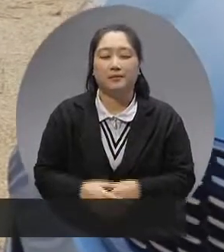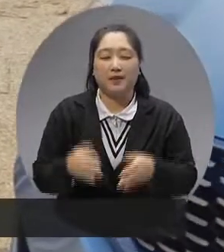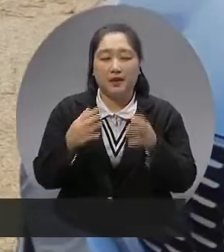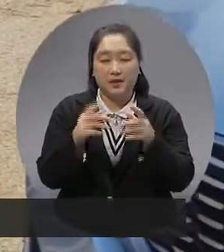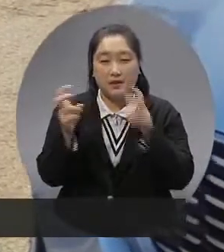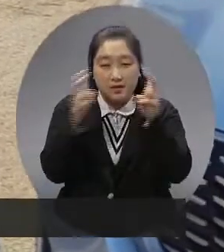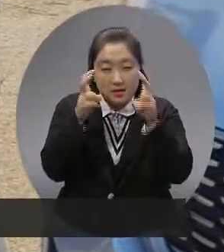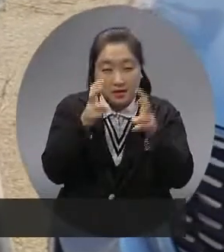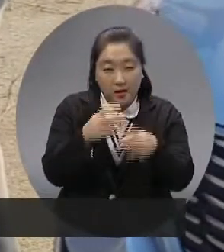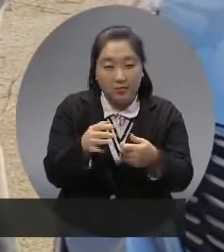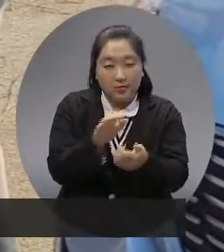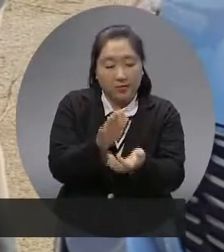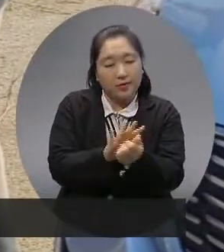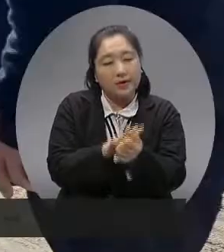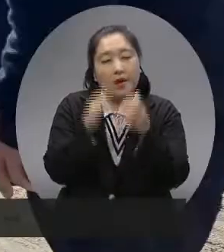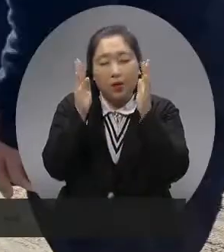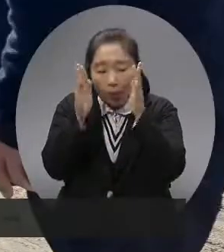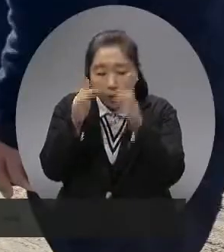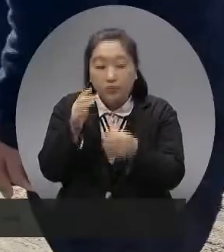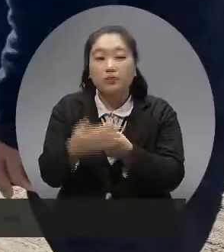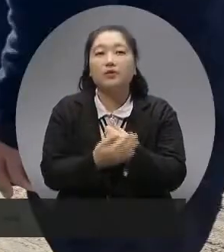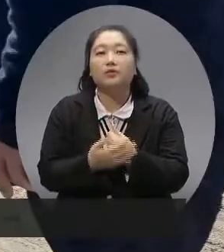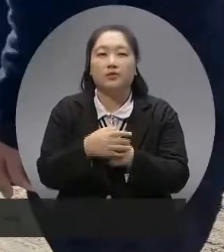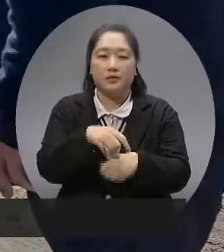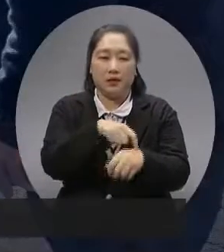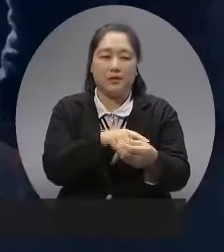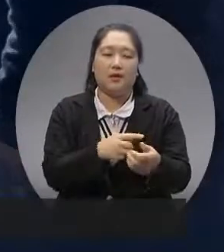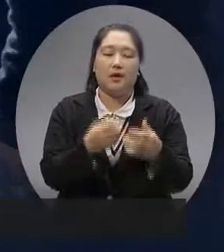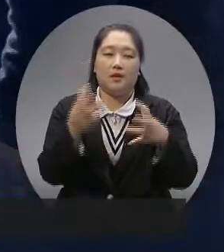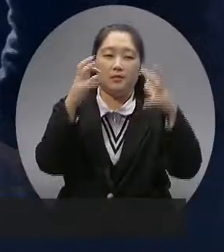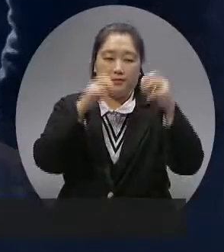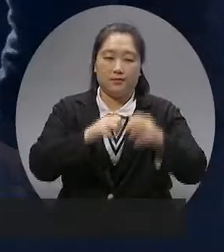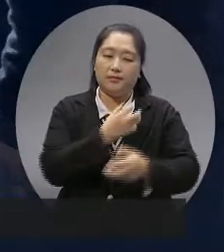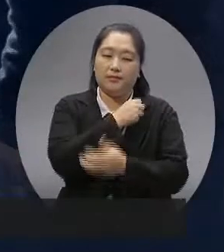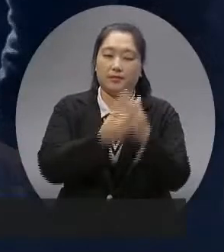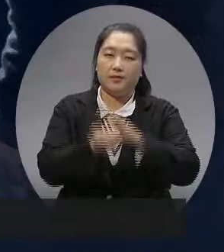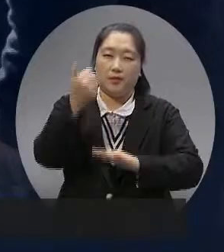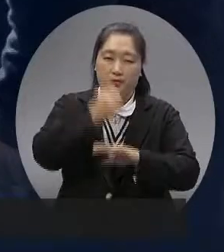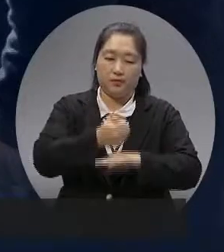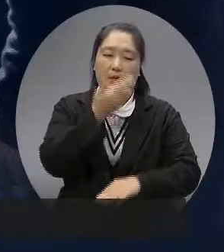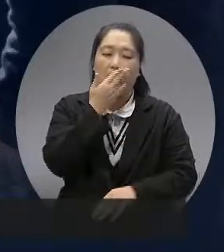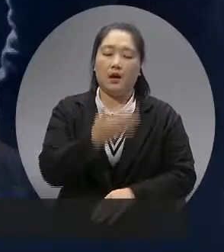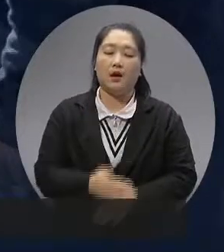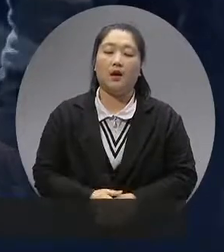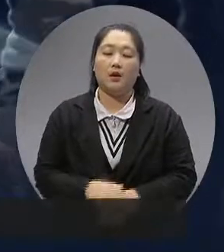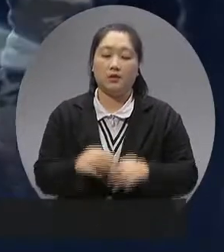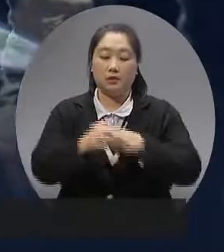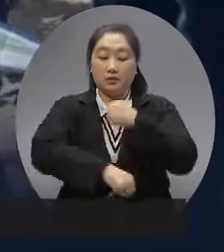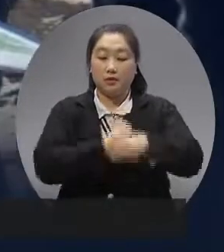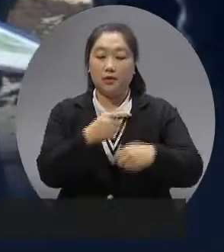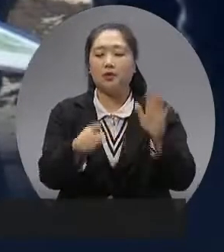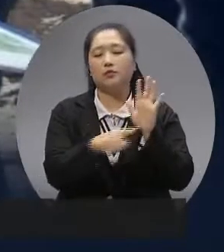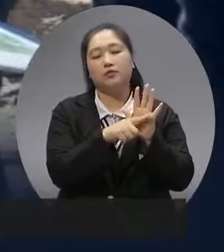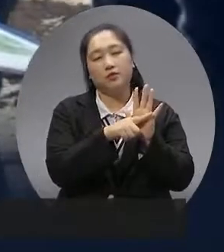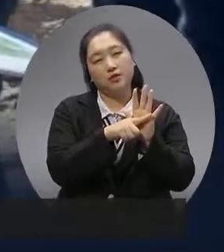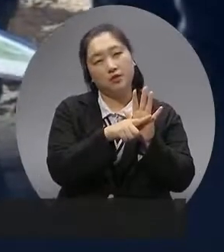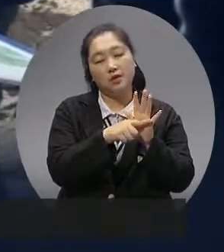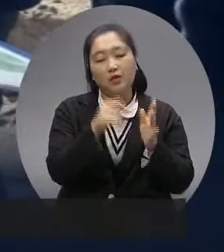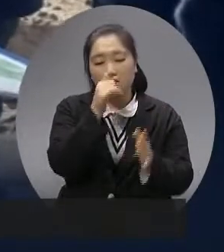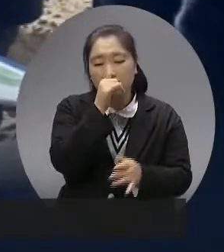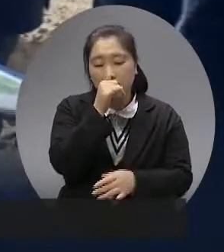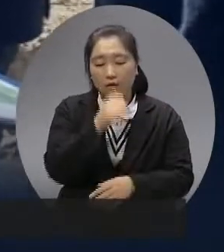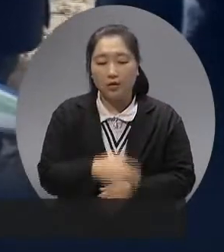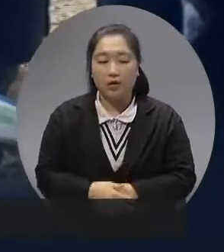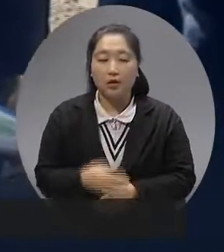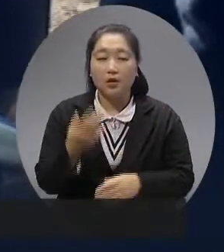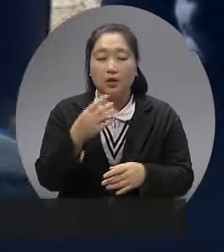마음을 얻을 수 있었습니다. 재량에 있어서 약간 뭐 부정적으로 항상 뭐 보는 경향이 있다라고 이제 종종